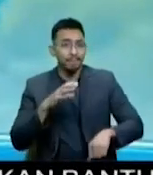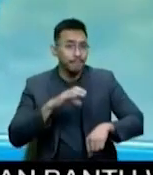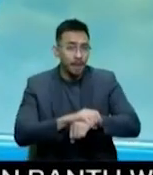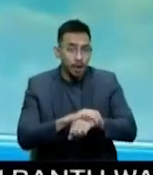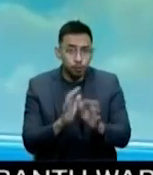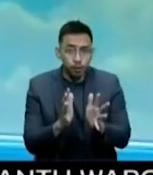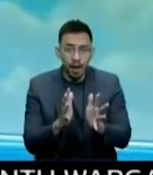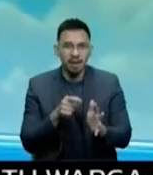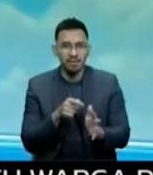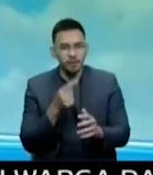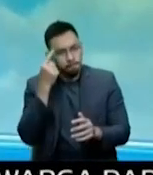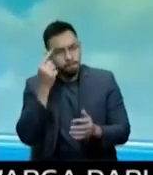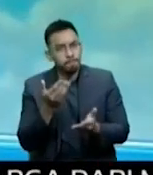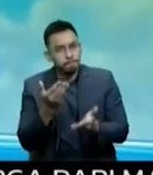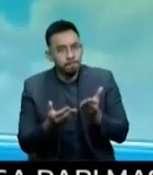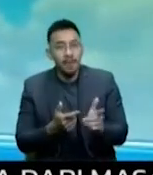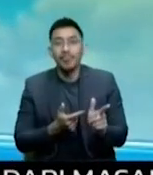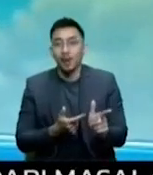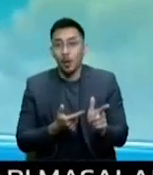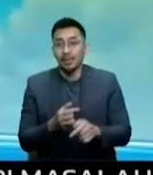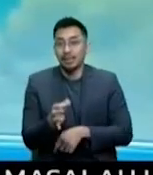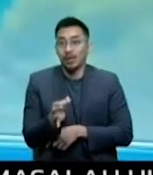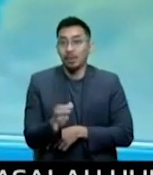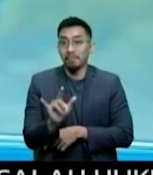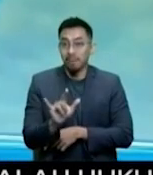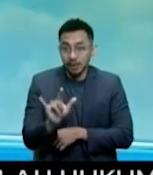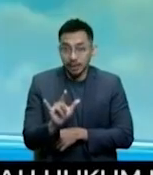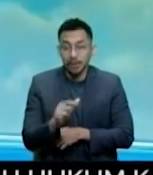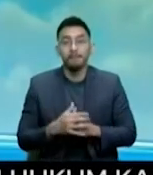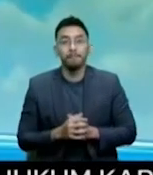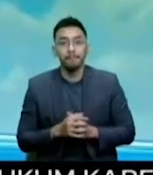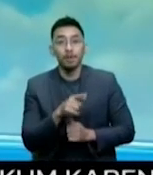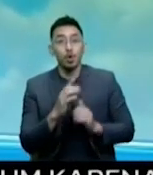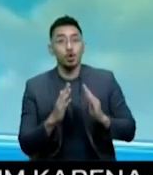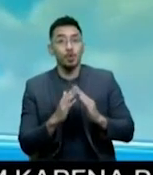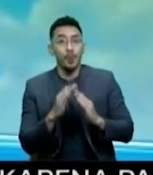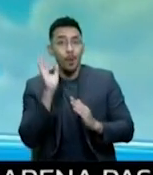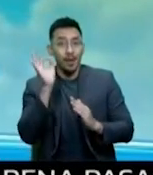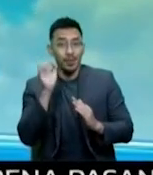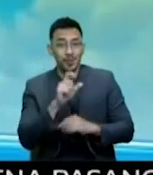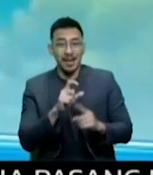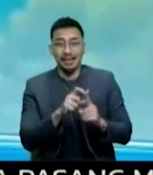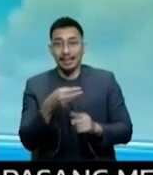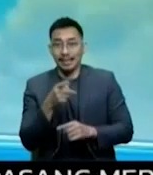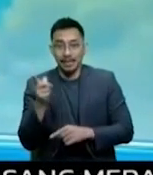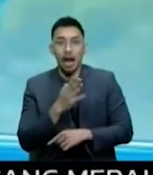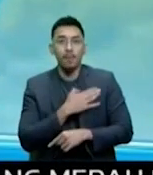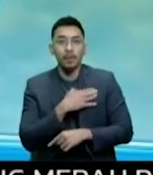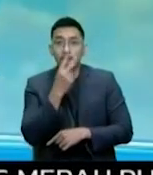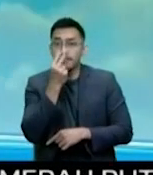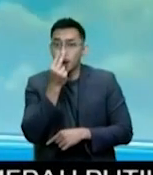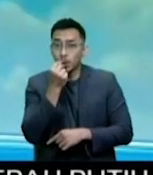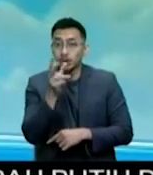Pemirsa, pasca penangkapan DE, terduga teroris yang merupakan karyawan PT Kereta Api di Kota Bekasi, rumah orang tua